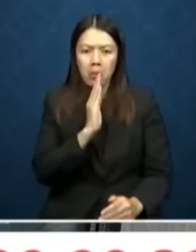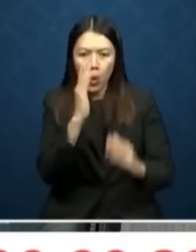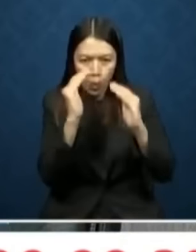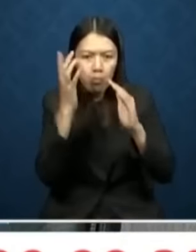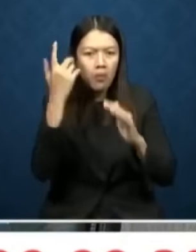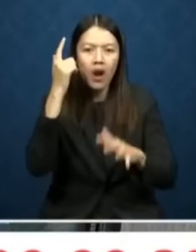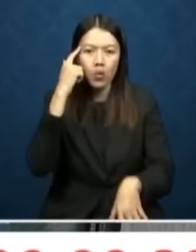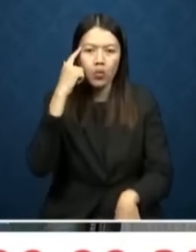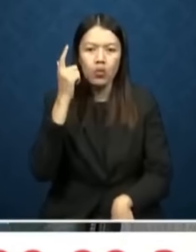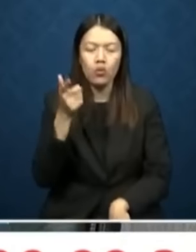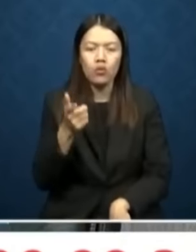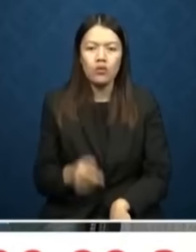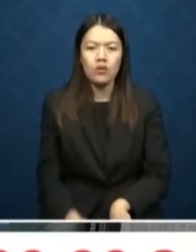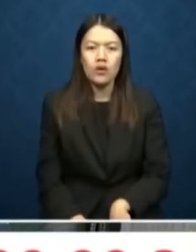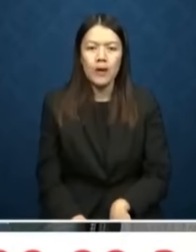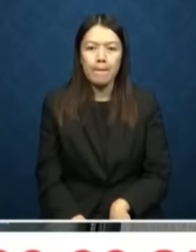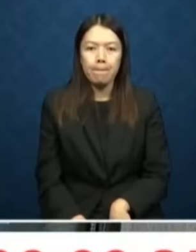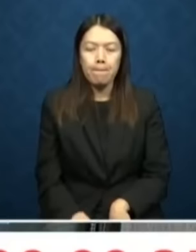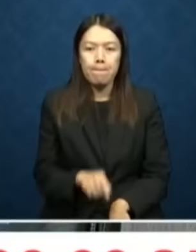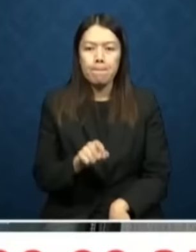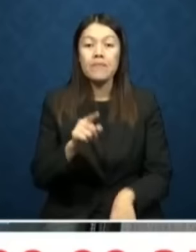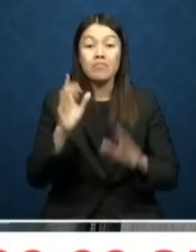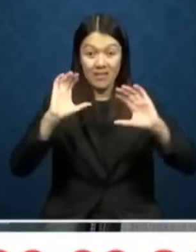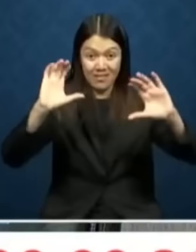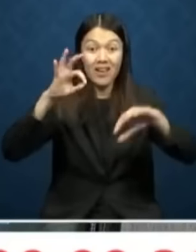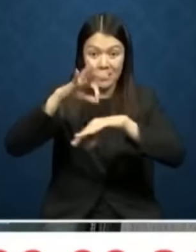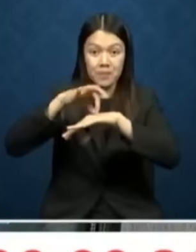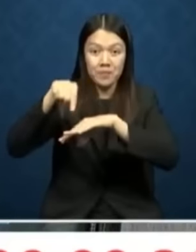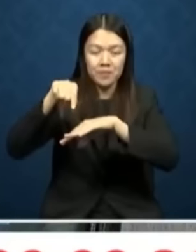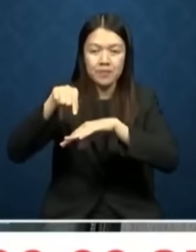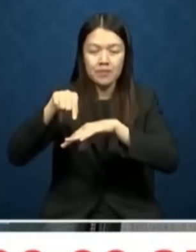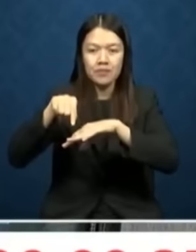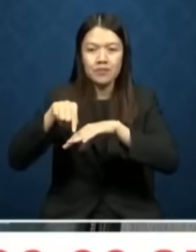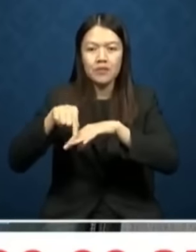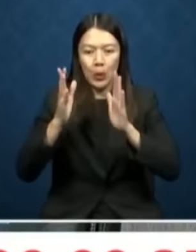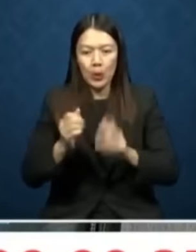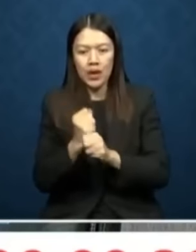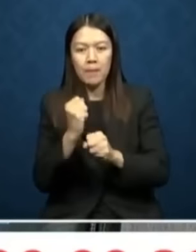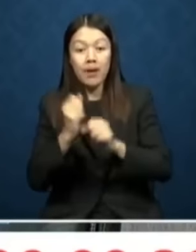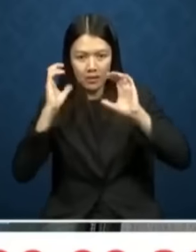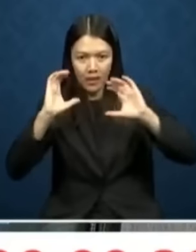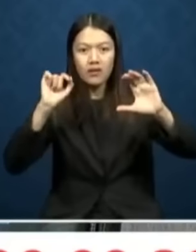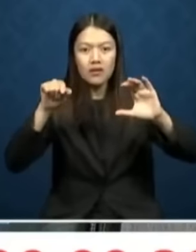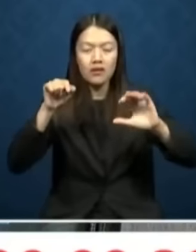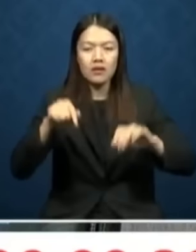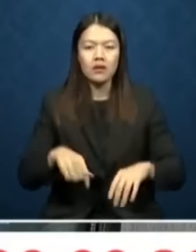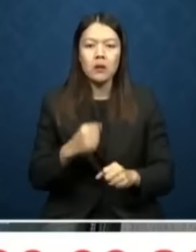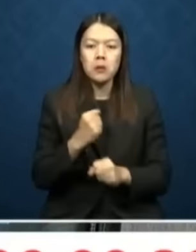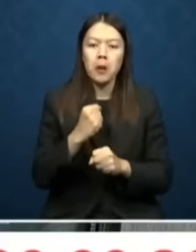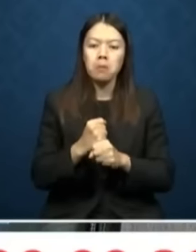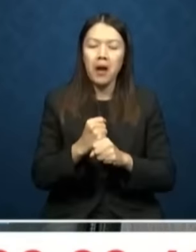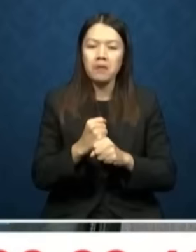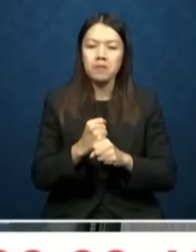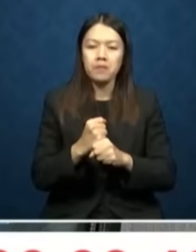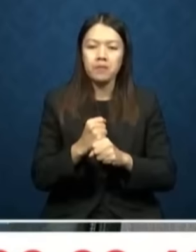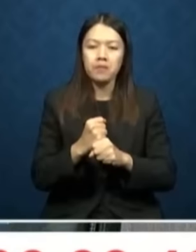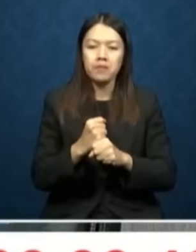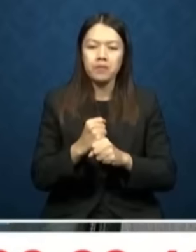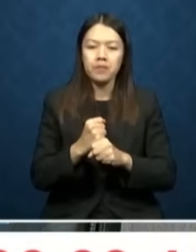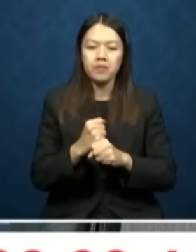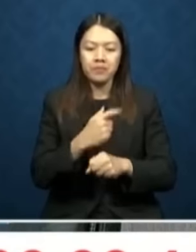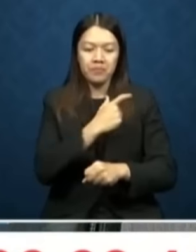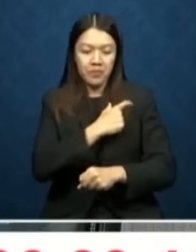ว่าในฐานะที่ท่านเป็นข้าราชการท่านเป็นเจ้าหน้าที่ของรัฐทำงานภายใต้พระนาม